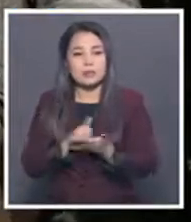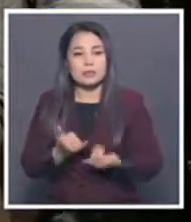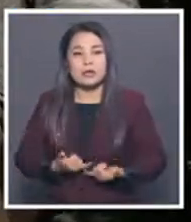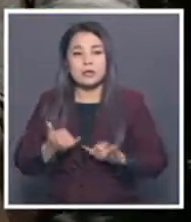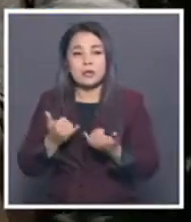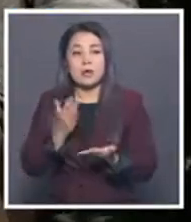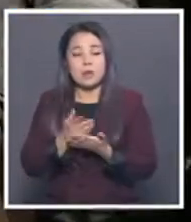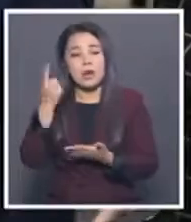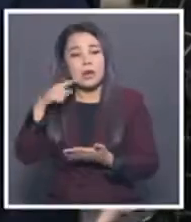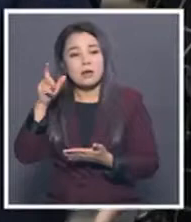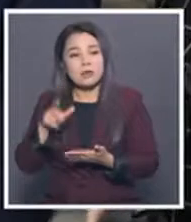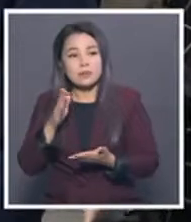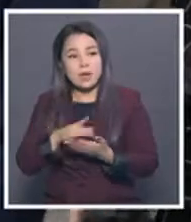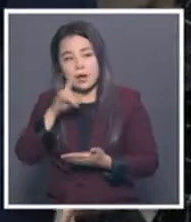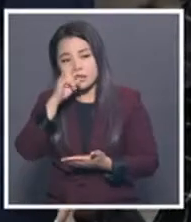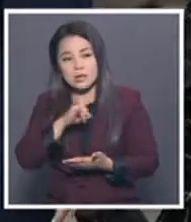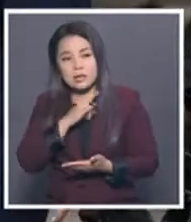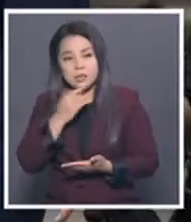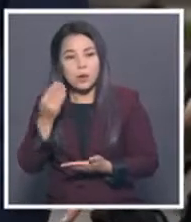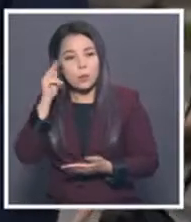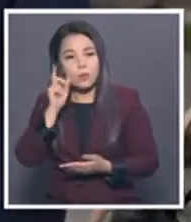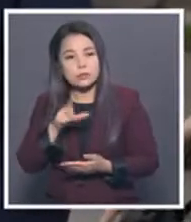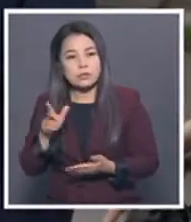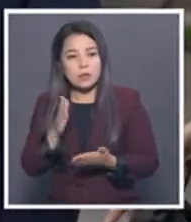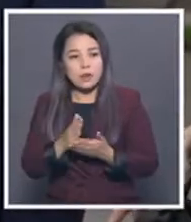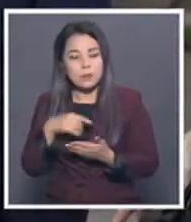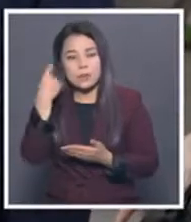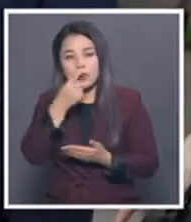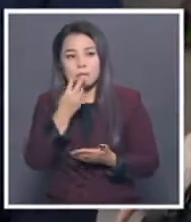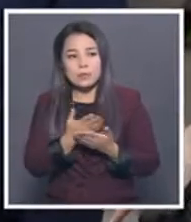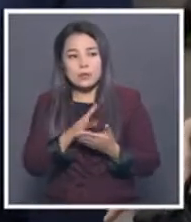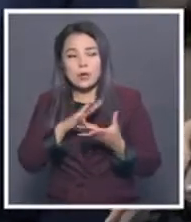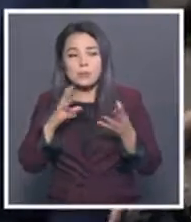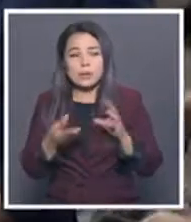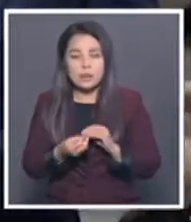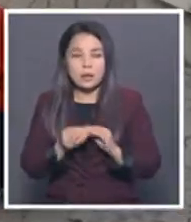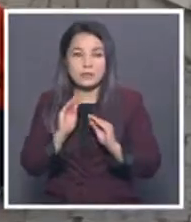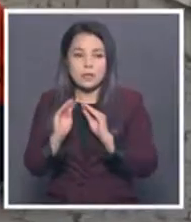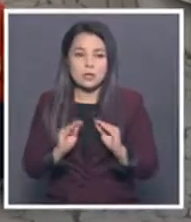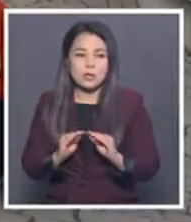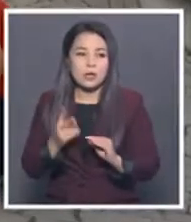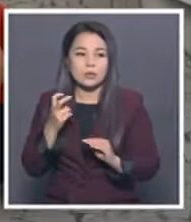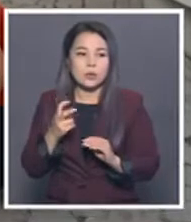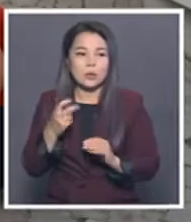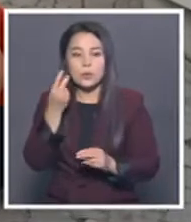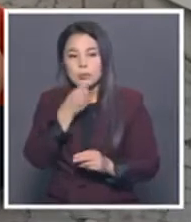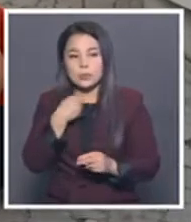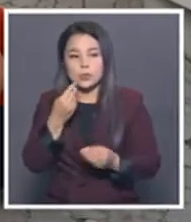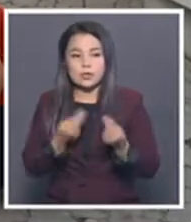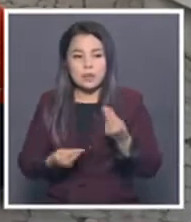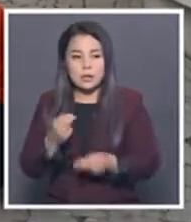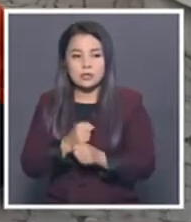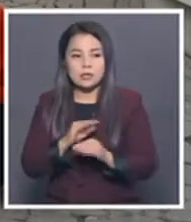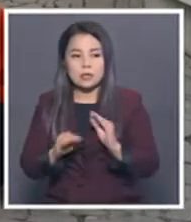ұсынылды. Авторы қазақстандық оқушылар. Ойшылдың бейнесі бейнеленген көлемді пазл 200 суреттен құралған.